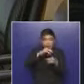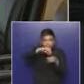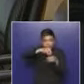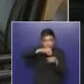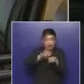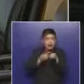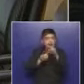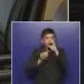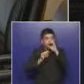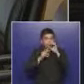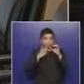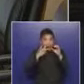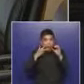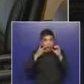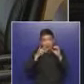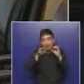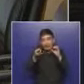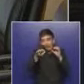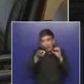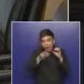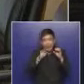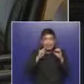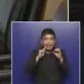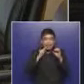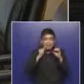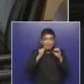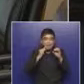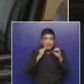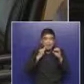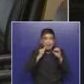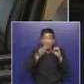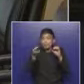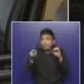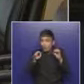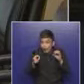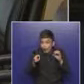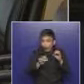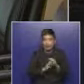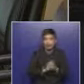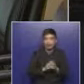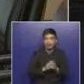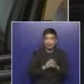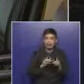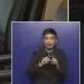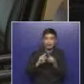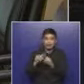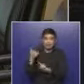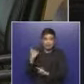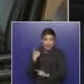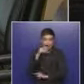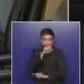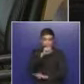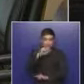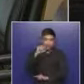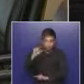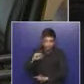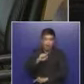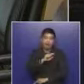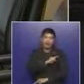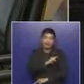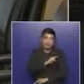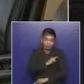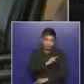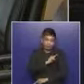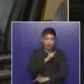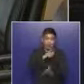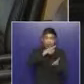งนะครับต่างๆนี้ก็จะเป็นวิวัฒนาการไปในอนาคตเพราะฉะนั้นสสส.ก็จะต้องรับภาระนะครับในการนำภาษีบ